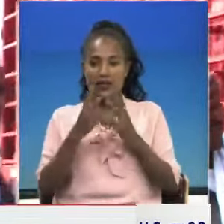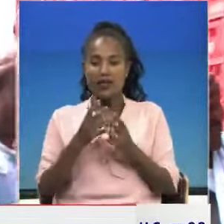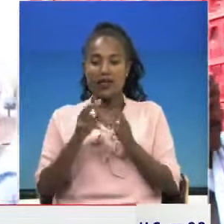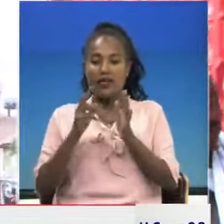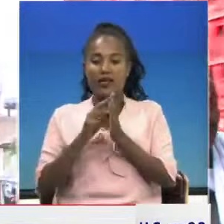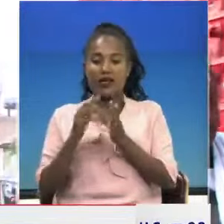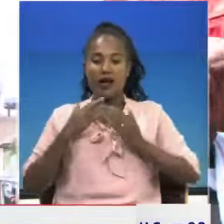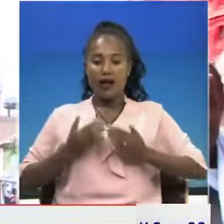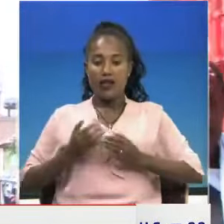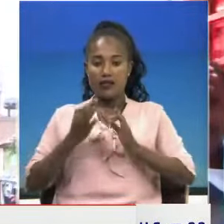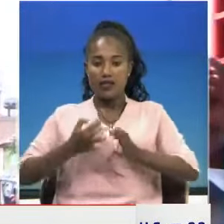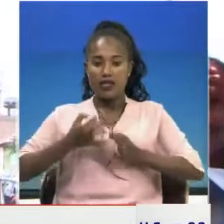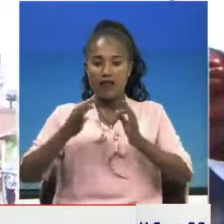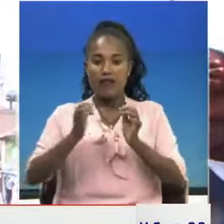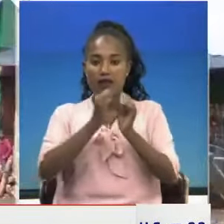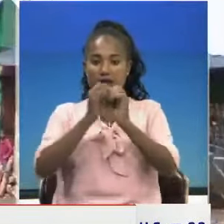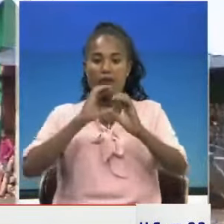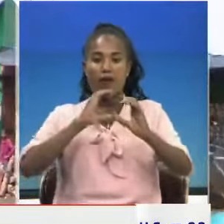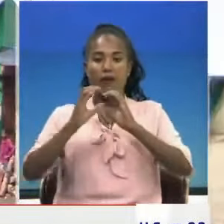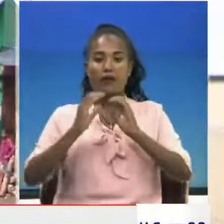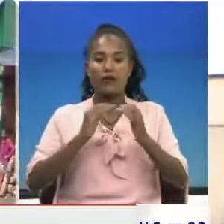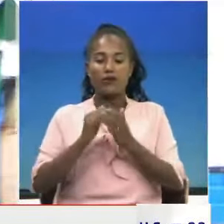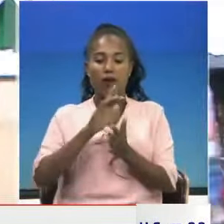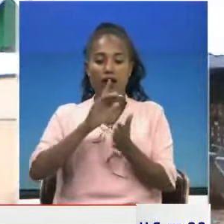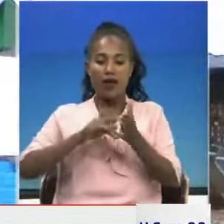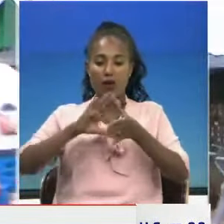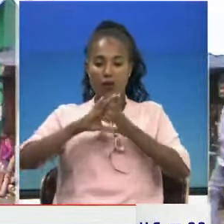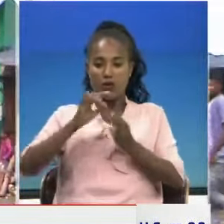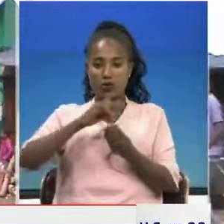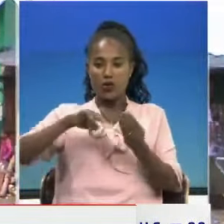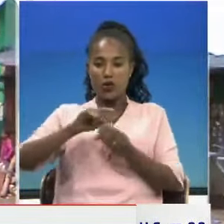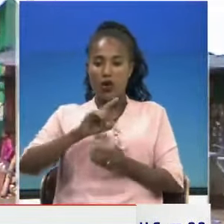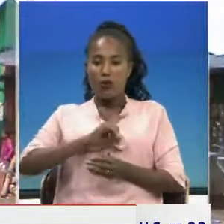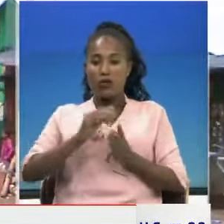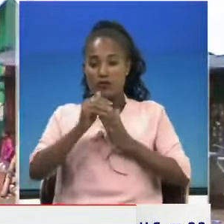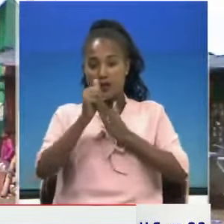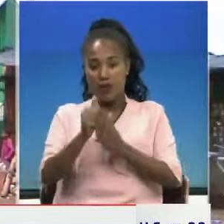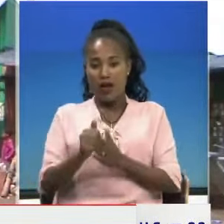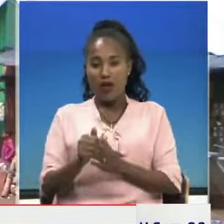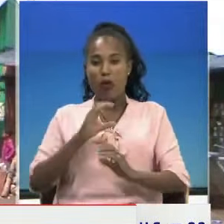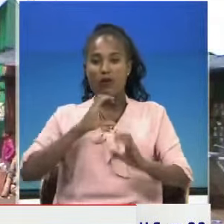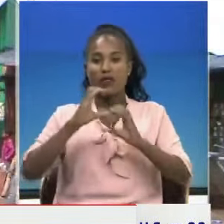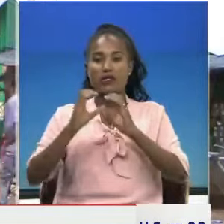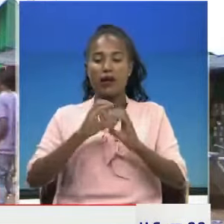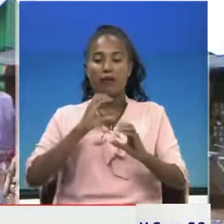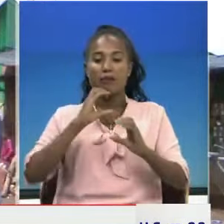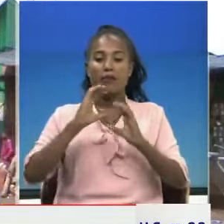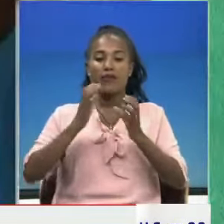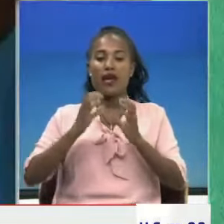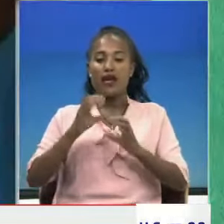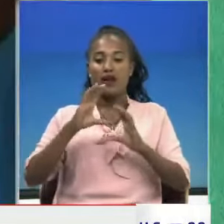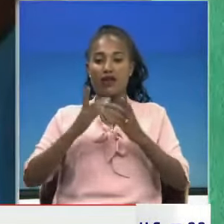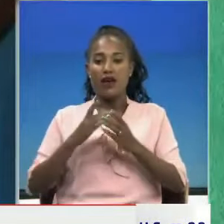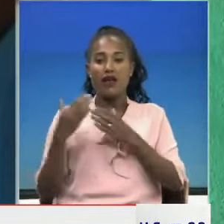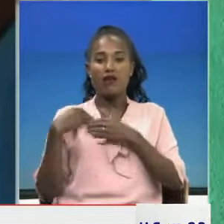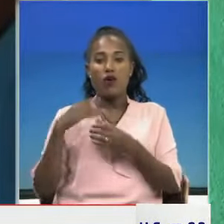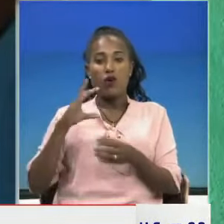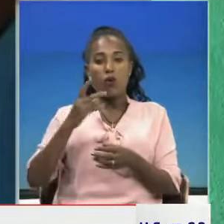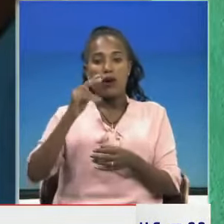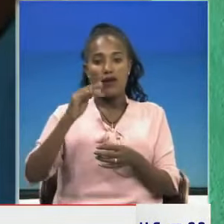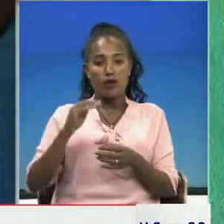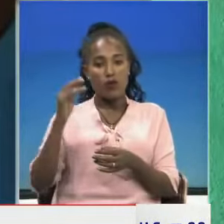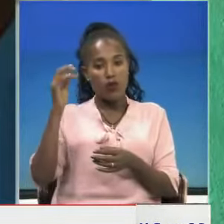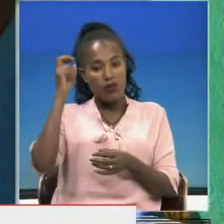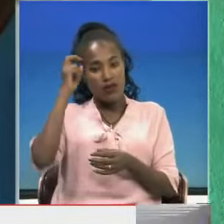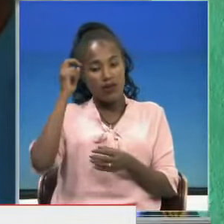የህግ አካል እንዲያስተላልፉ የጋራ መግባባት ተደርጎ የማዕከላዊ ጎንደር ዞን ፖሊስ መምሪያ የኮሚኒኬሽንና ሚዲያ ክፍል ኃላፊ ኮማንደር ውብና አስናቀው